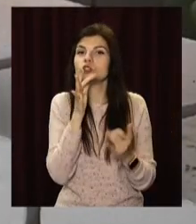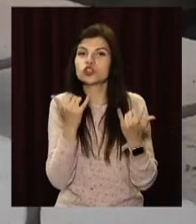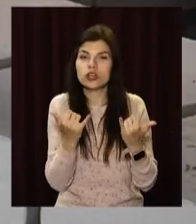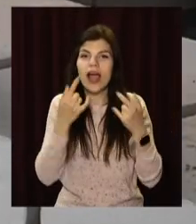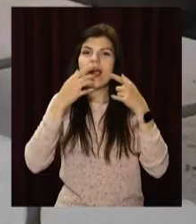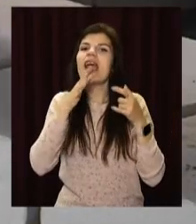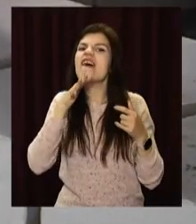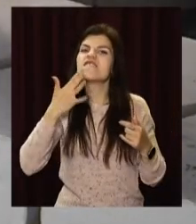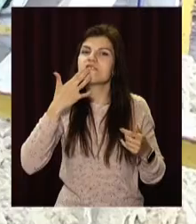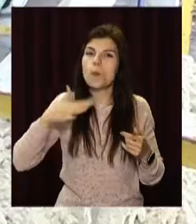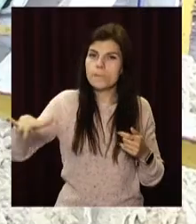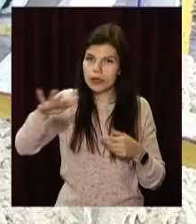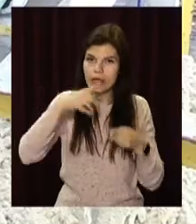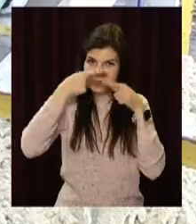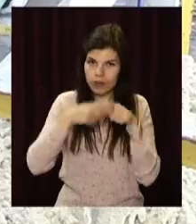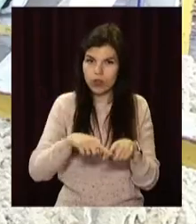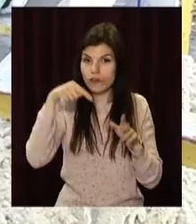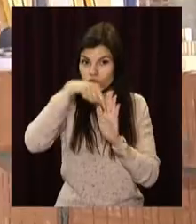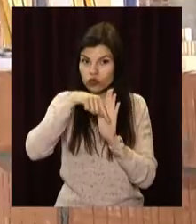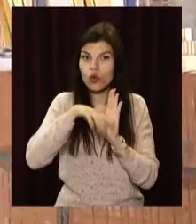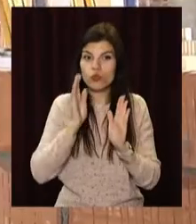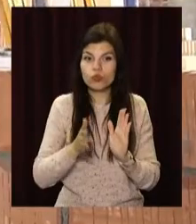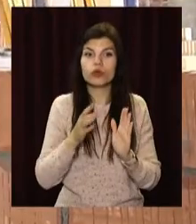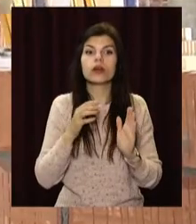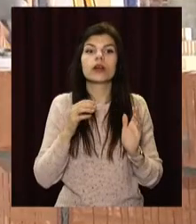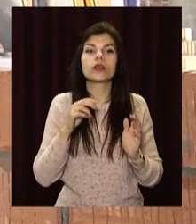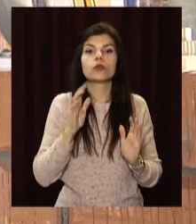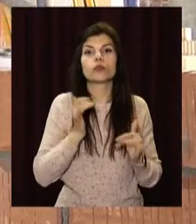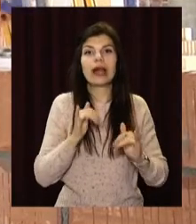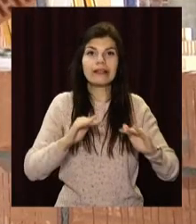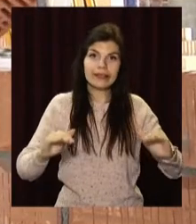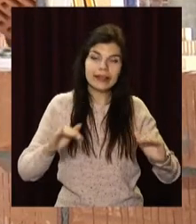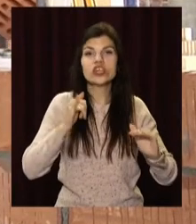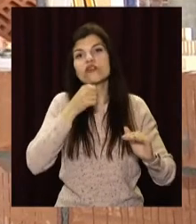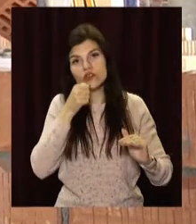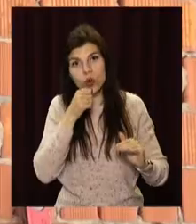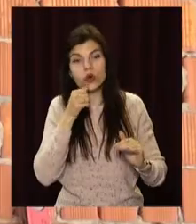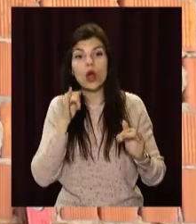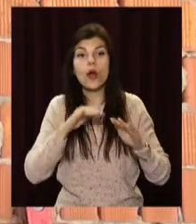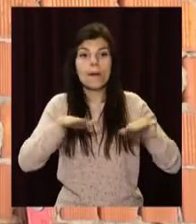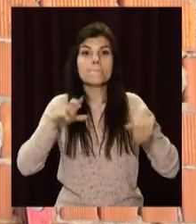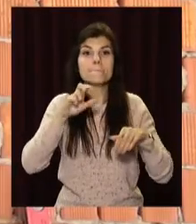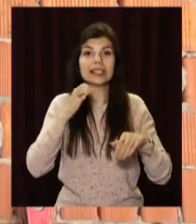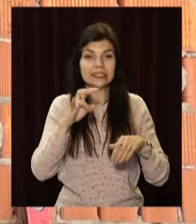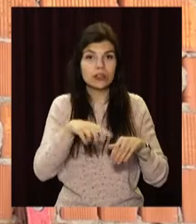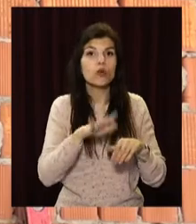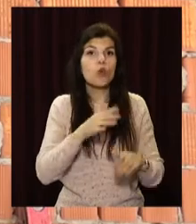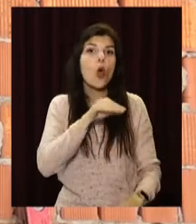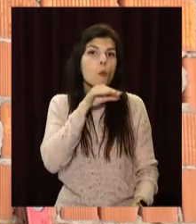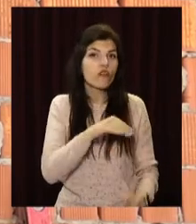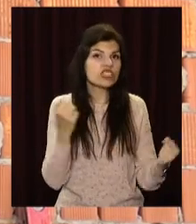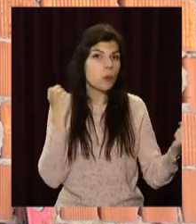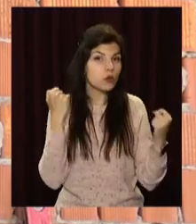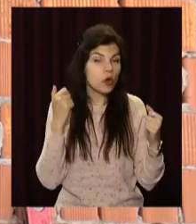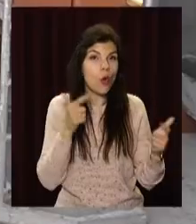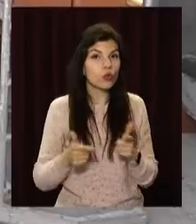європейськими технологіями. Всередині будуть чащі для дітей і дорослих. І у басейні плаватимуть як професійні